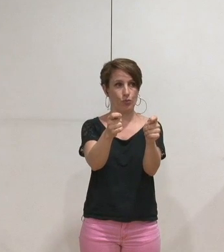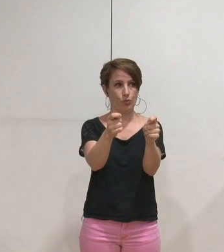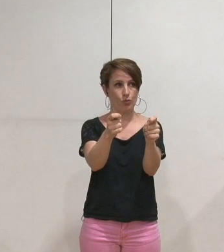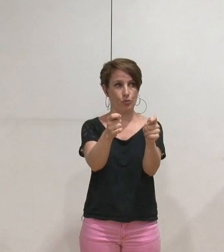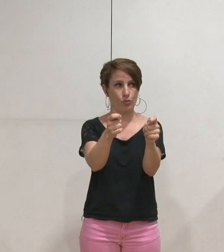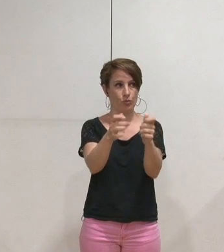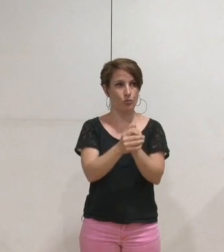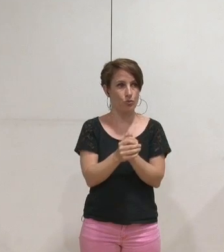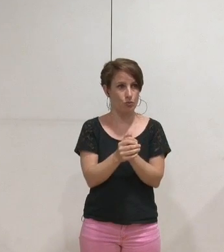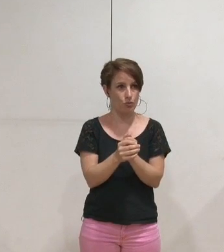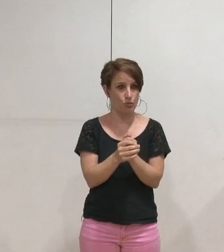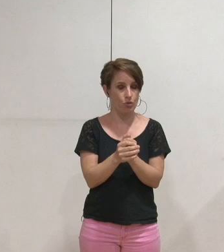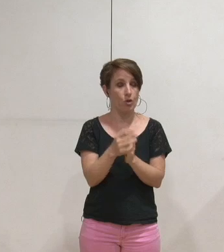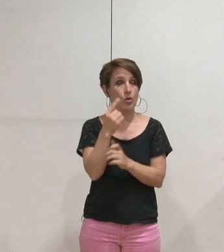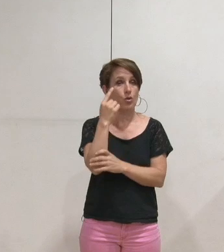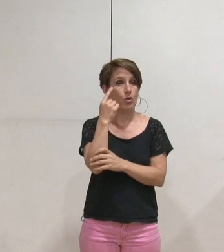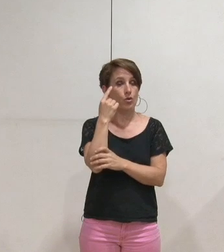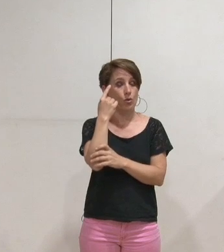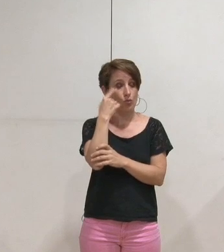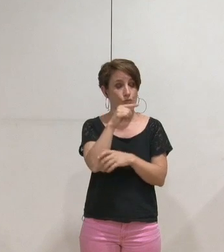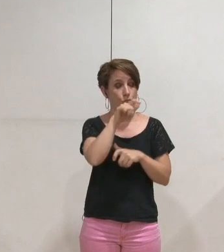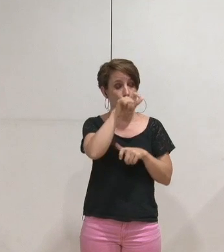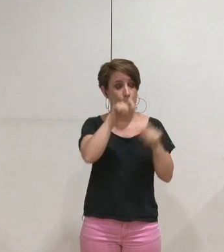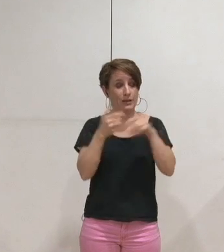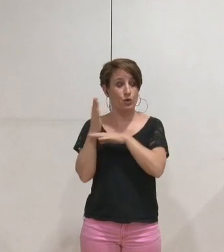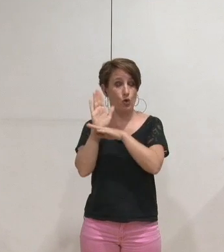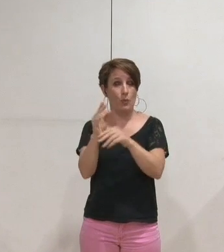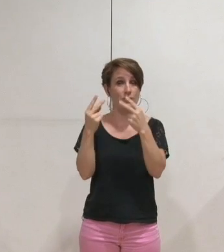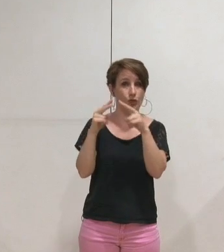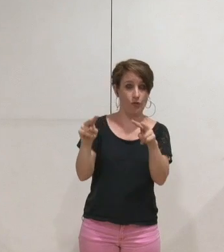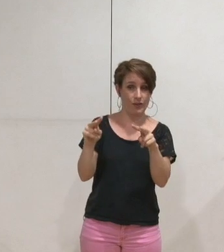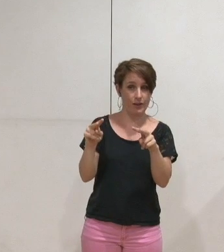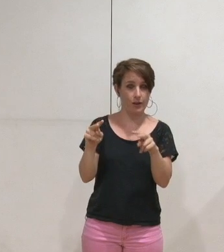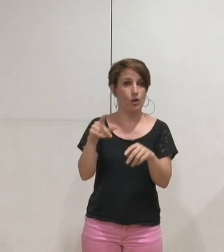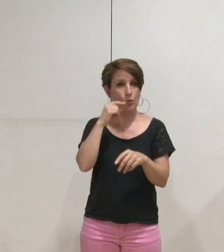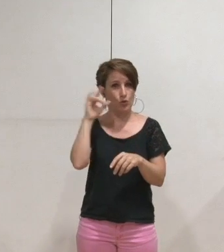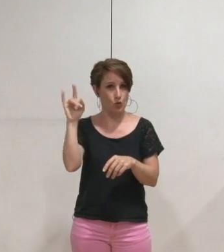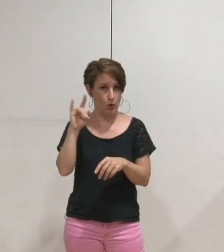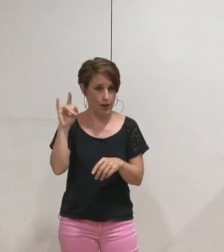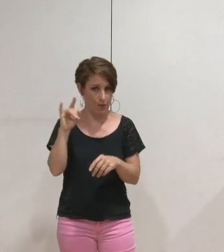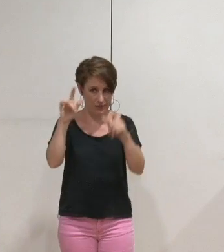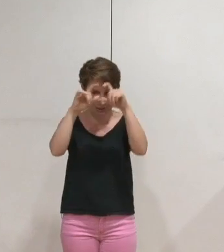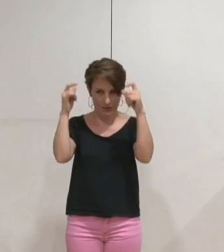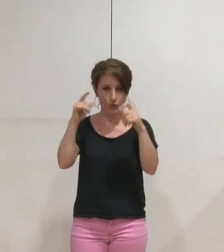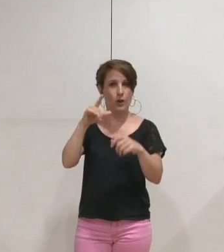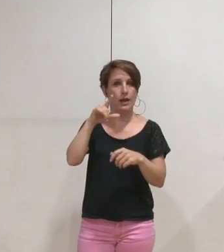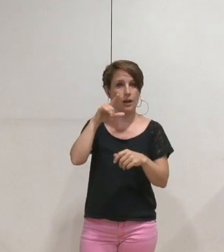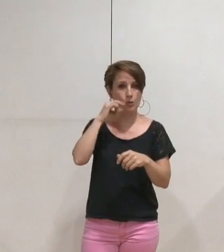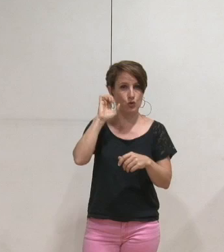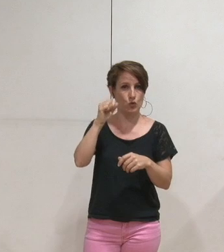désignation donc pour les représentants de la ville comme titulaire candidature de Monsieur abfas comme suppléant monsieur